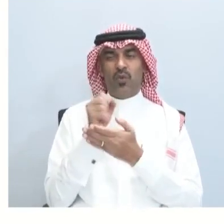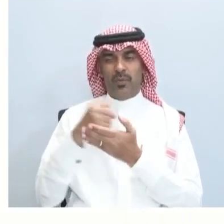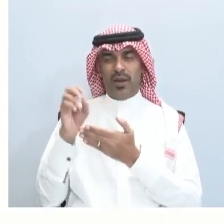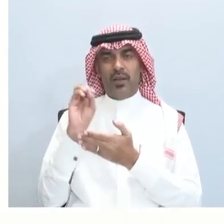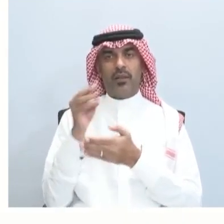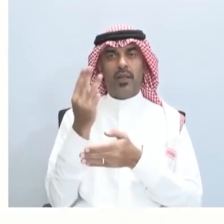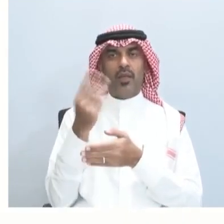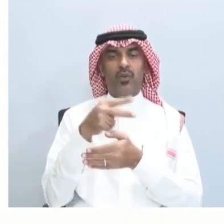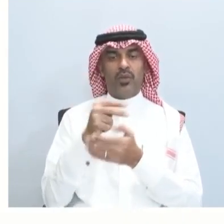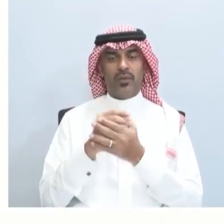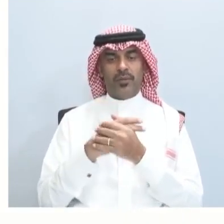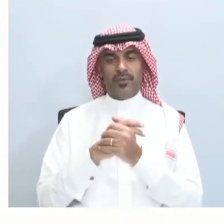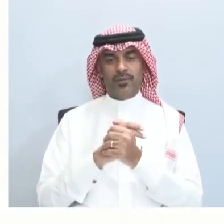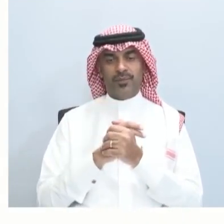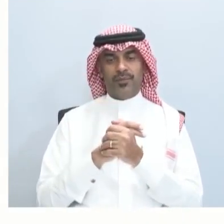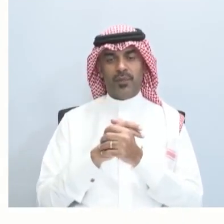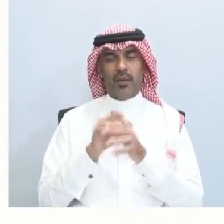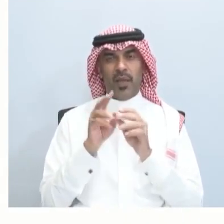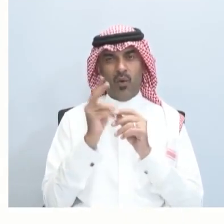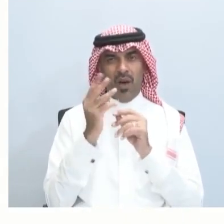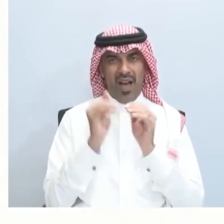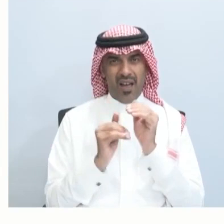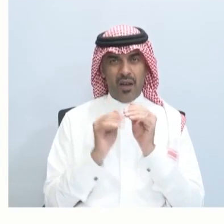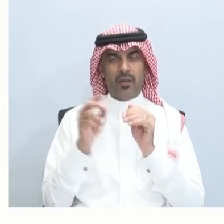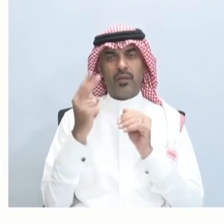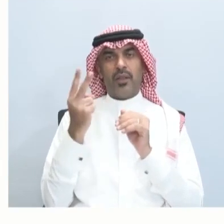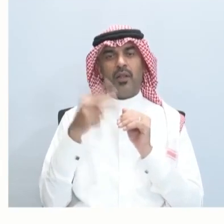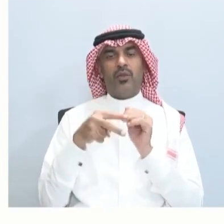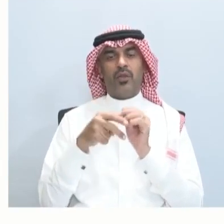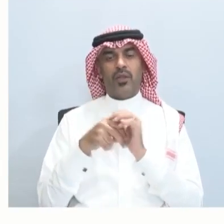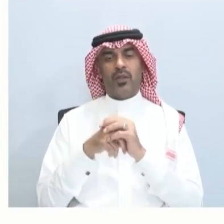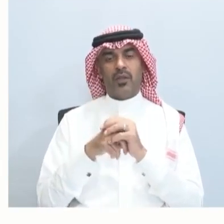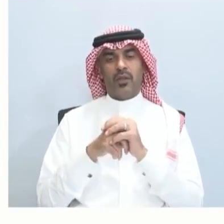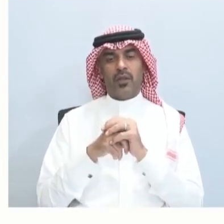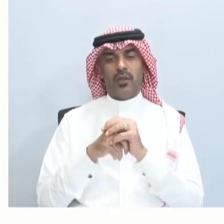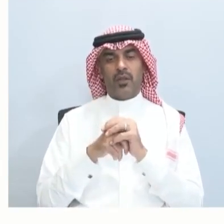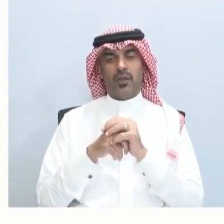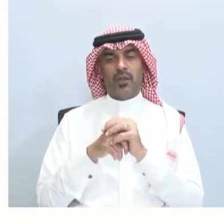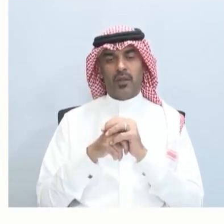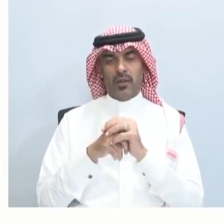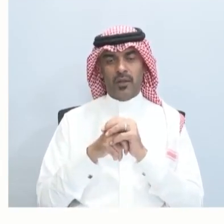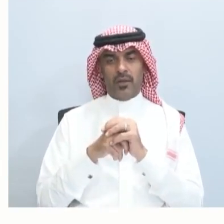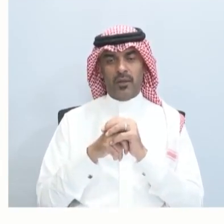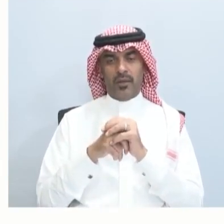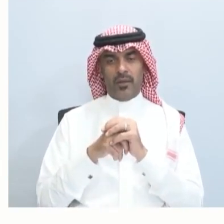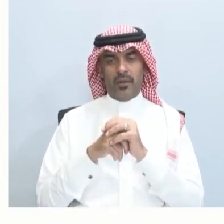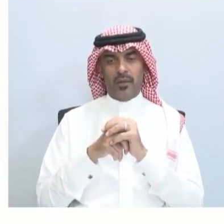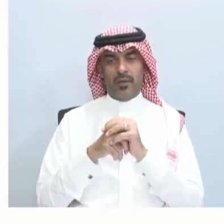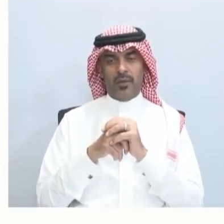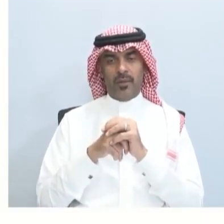اقل من ثلاثه وعشرين نعوض ب22 او اي عدد اصغر منه سوف نجد ان المتباينه